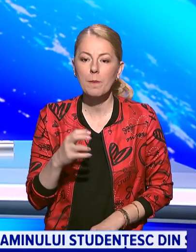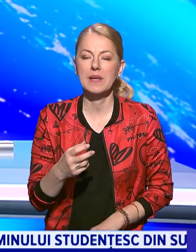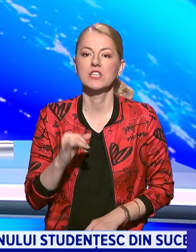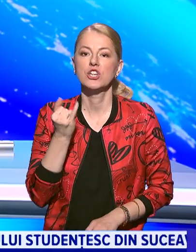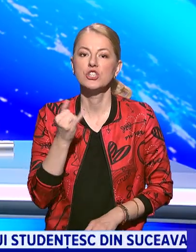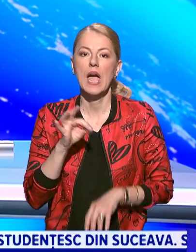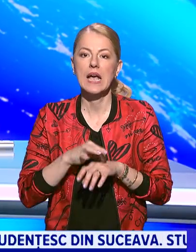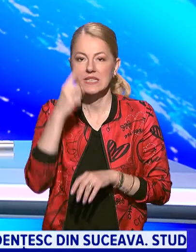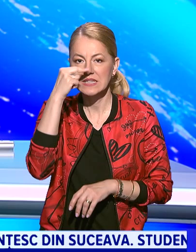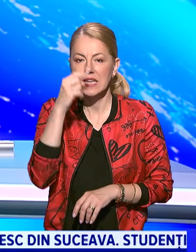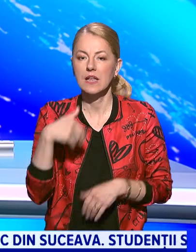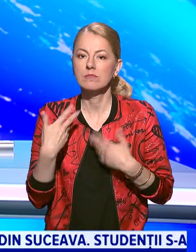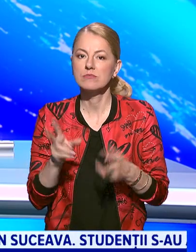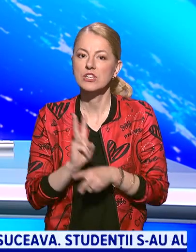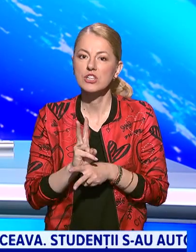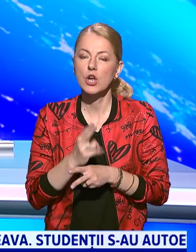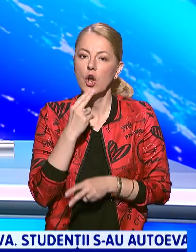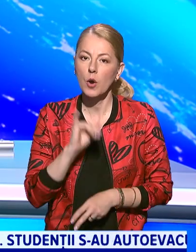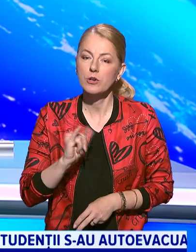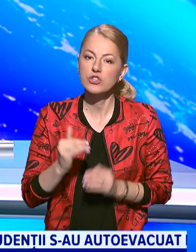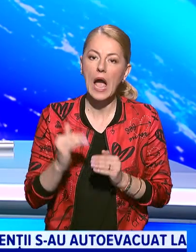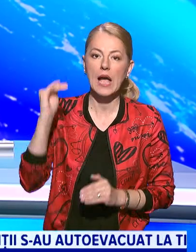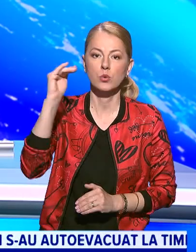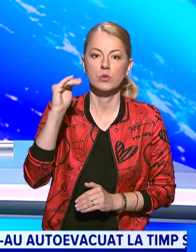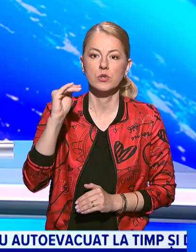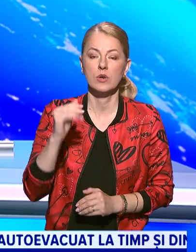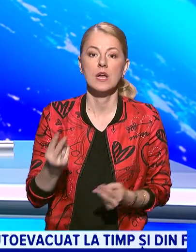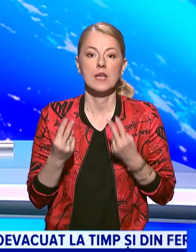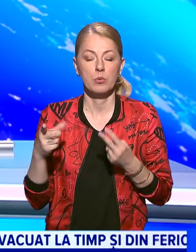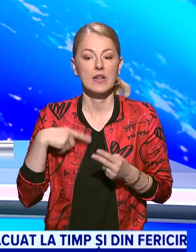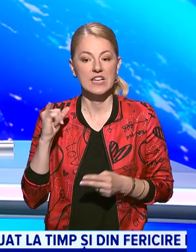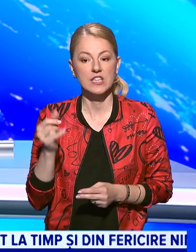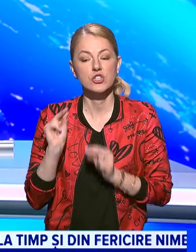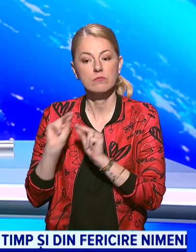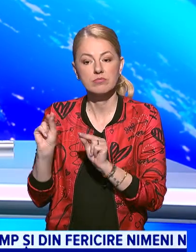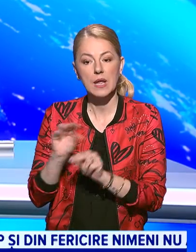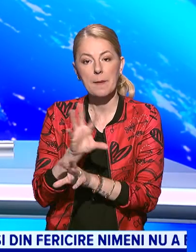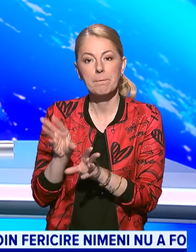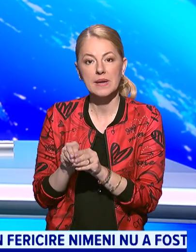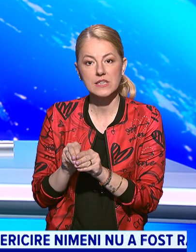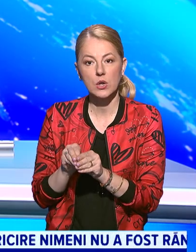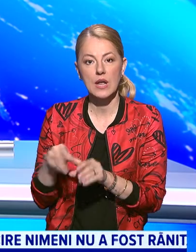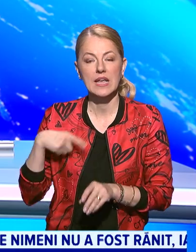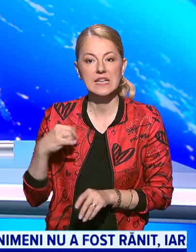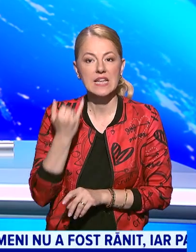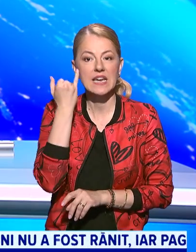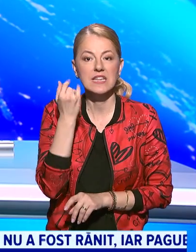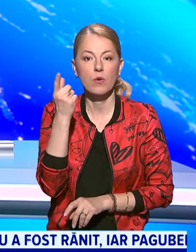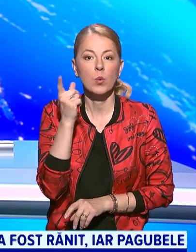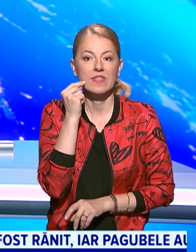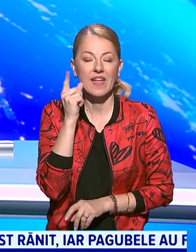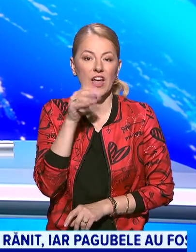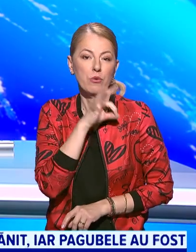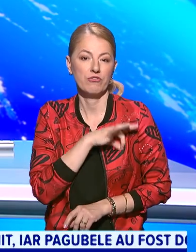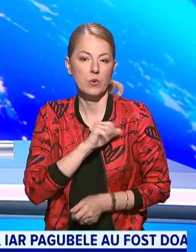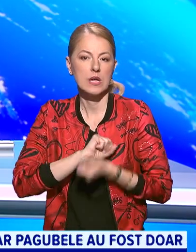asistente medicale le vor oferi îngrijire nu doar copiilor, ci și adulților. Un rol important îl va avea consilierea părinților. Este inițiativa